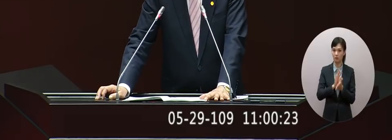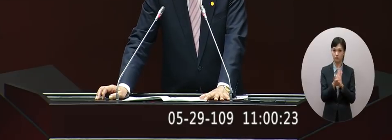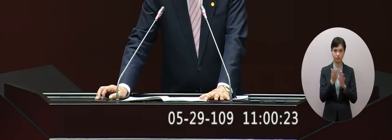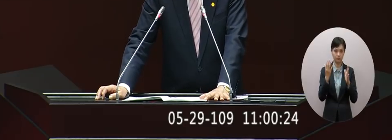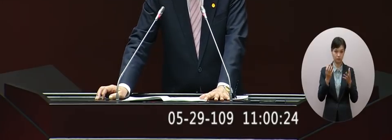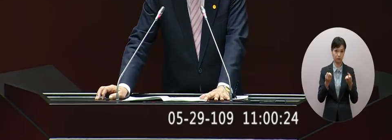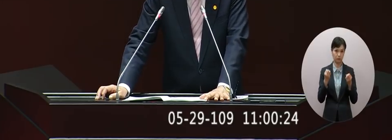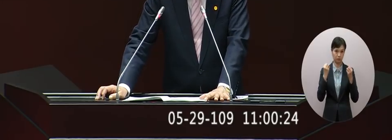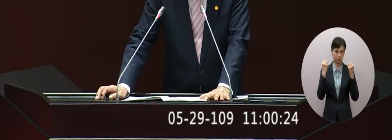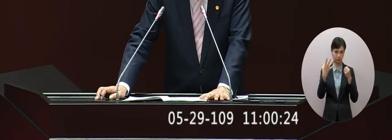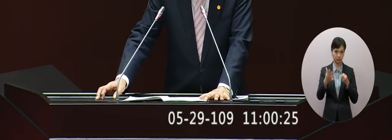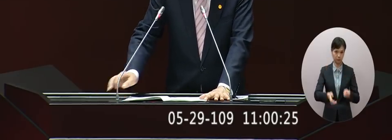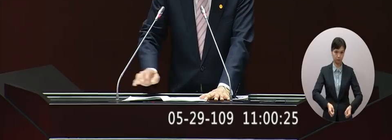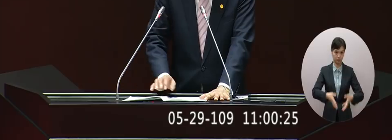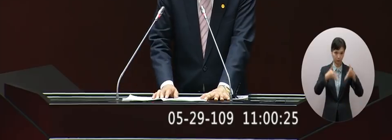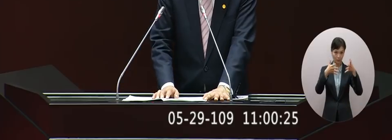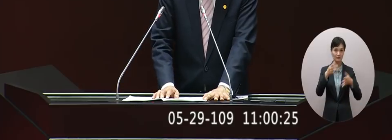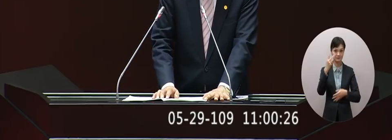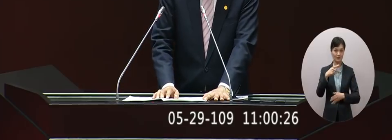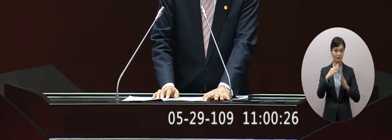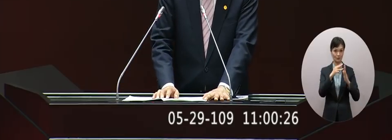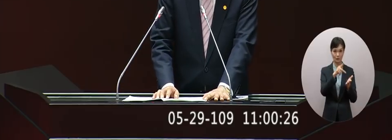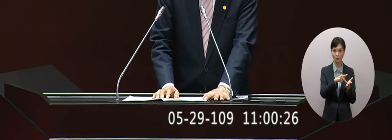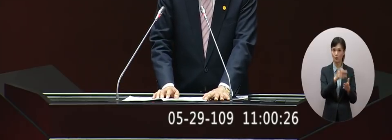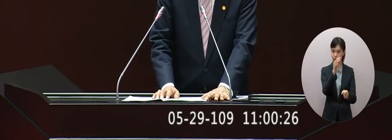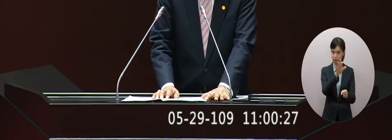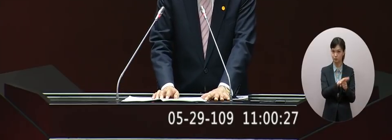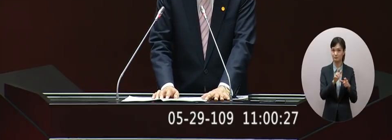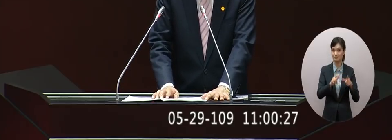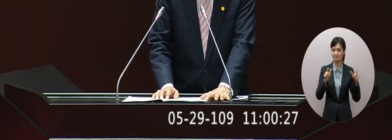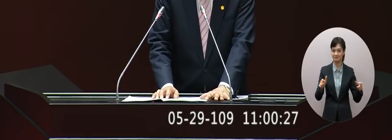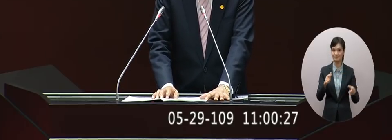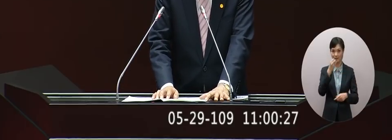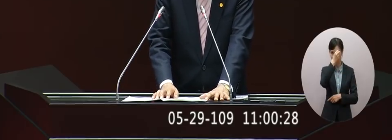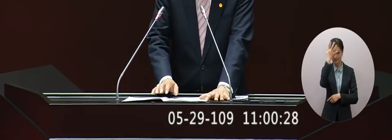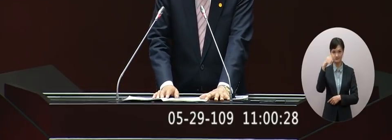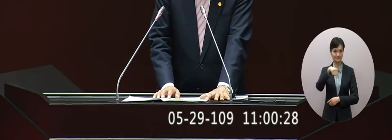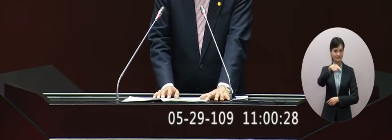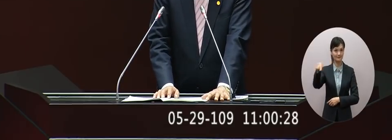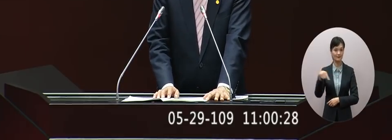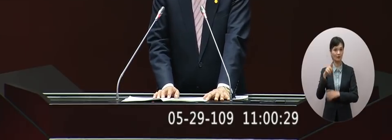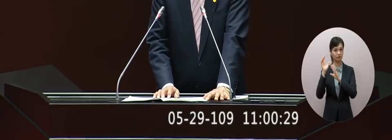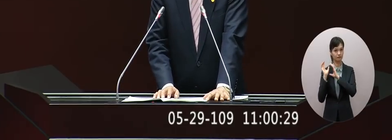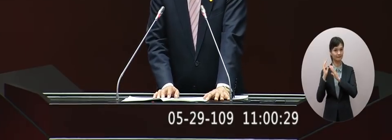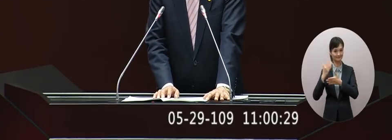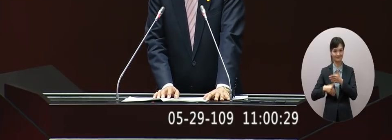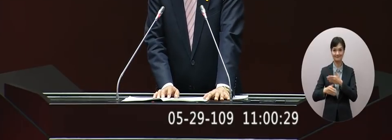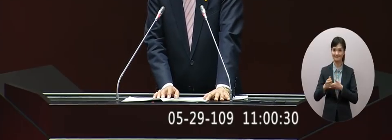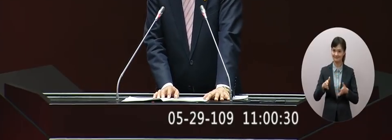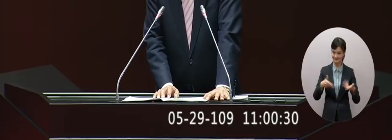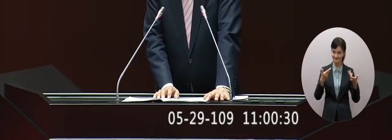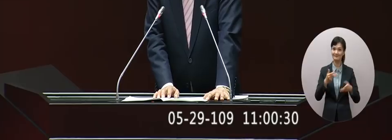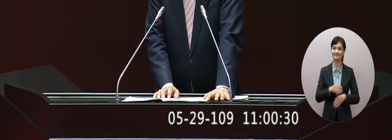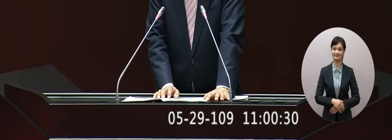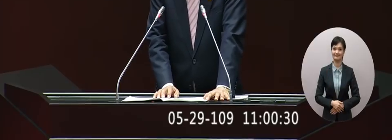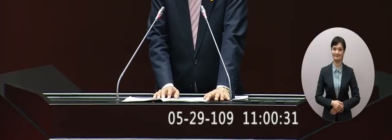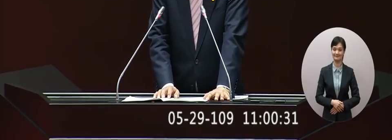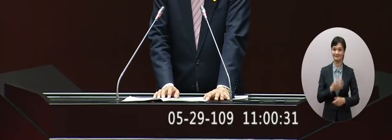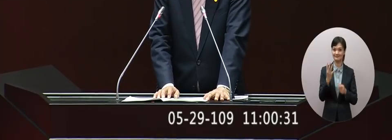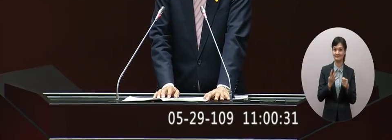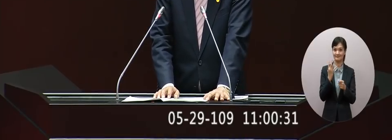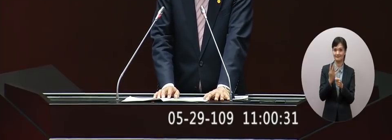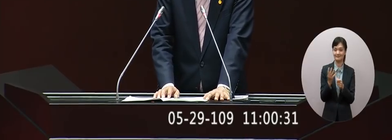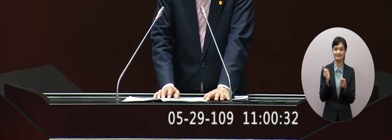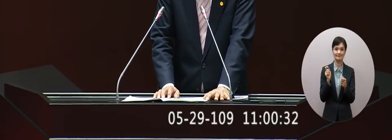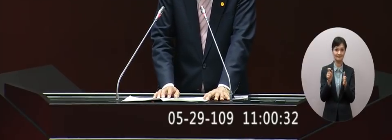也会再扩大，让年轻的族群负担更减轻。这4年来，政